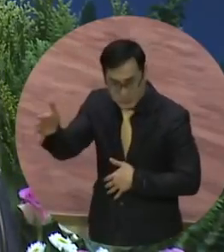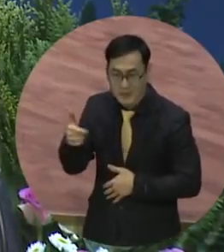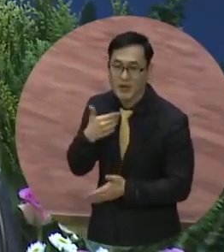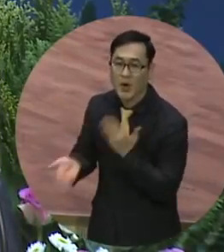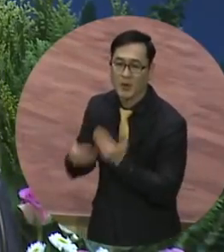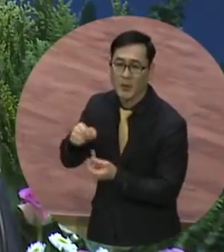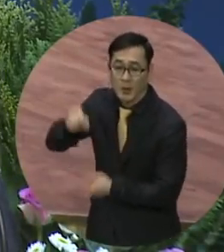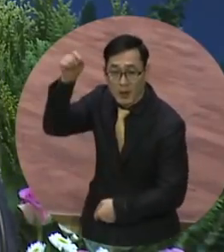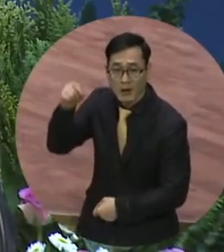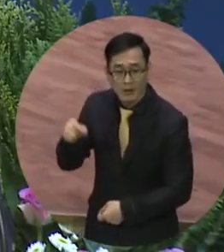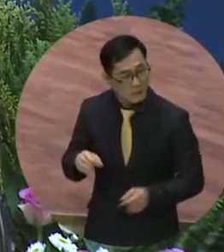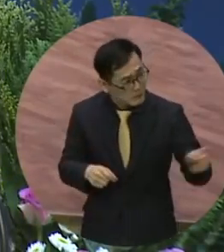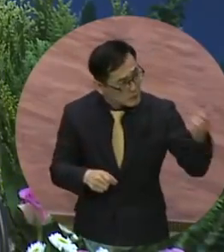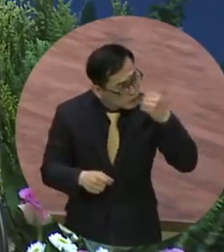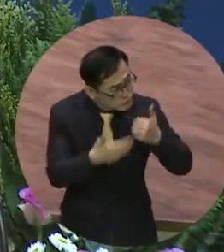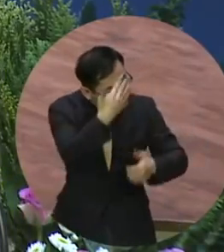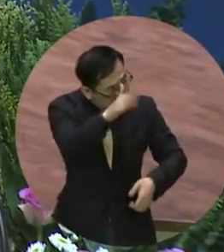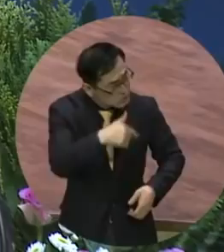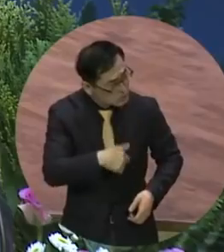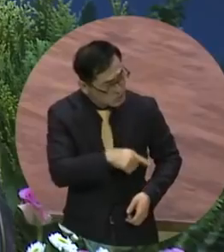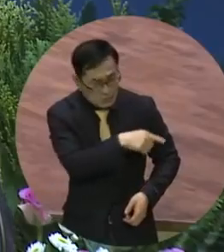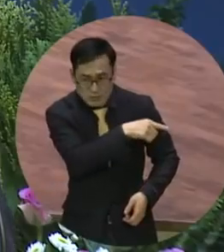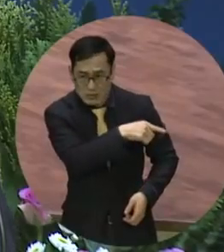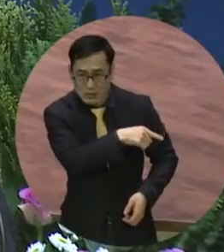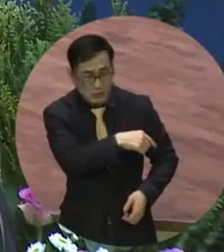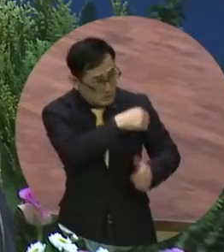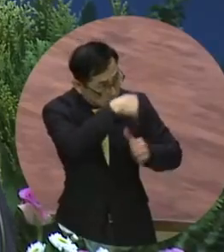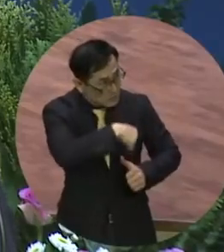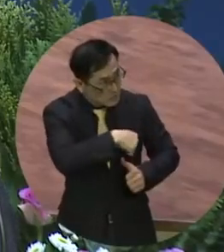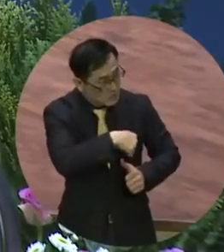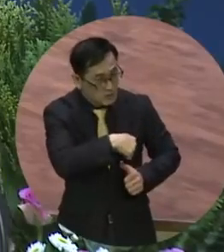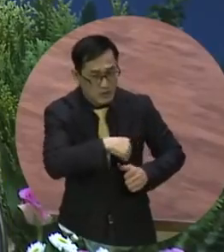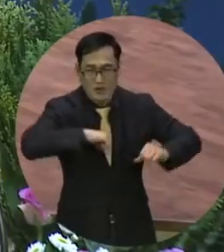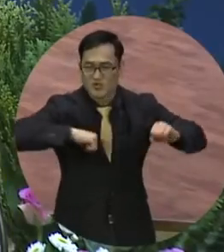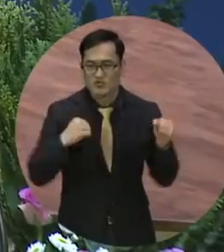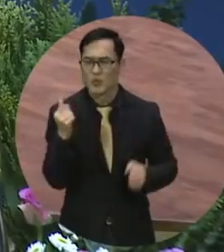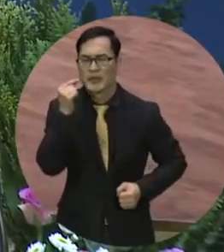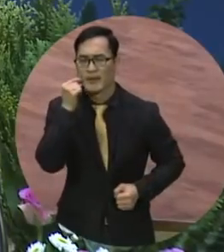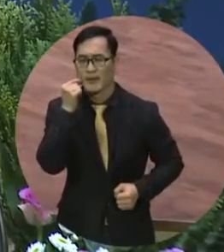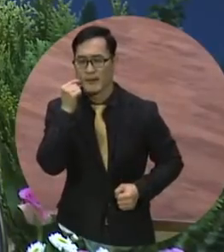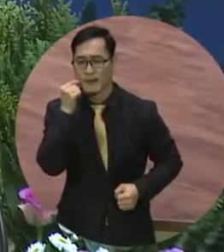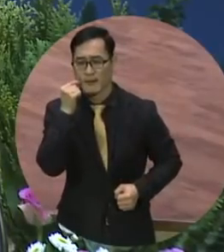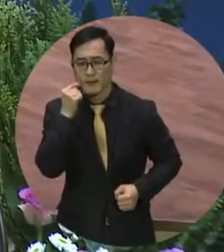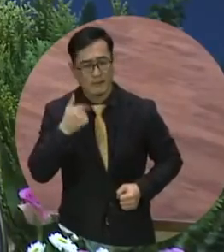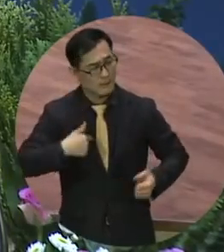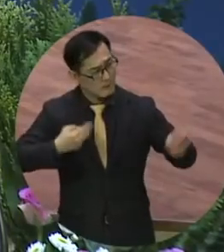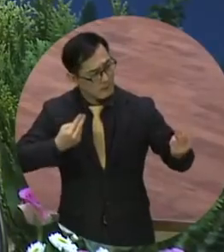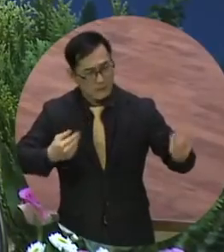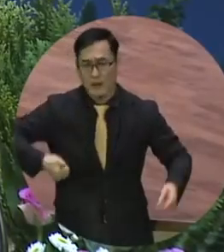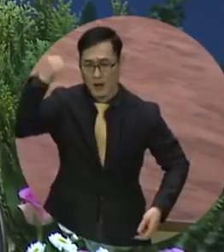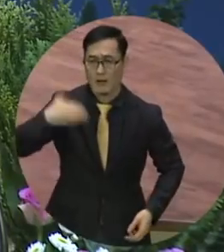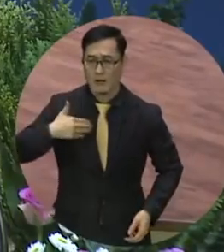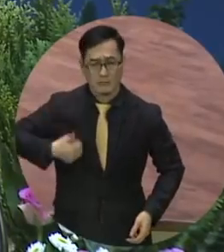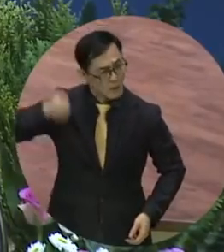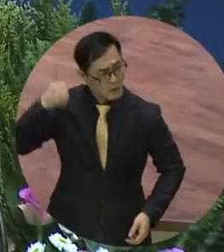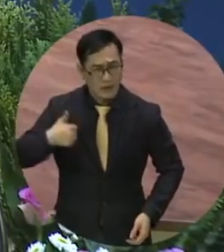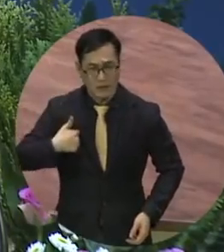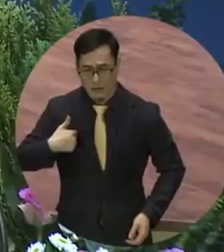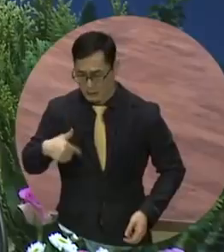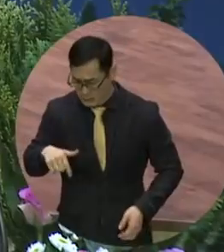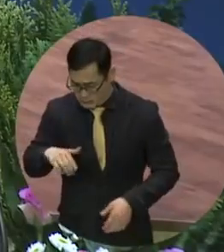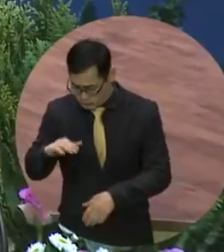던지라니까 그 이해하기 힘든 거예요. 다시 말하면 하나님의 말씀을 내가